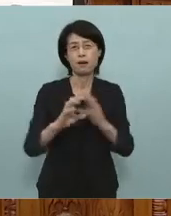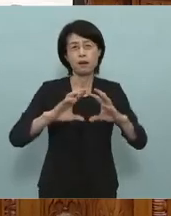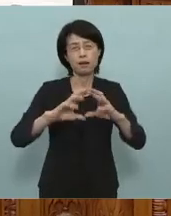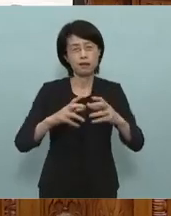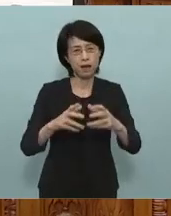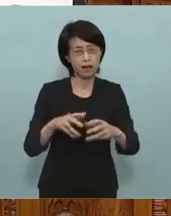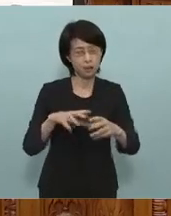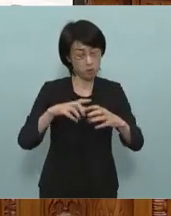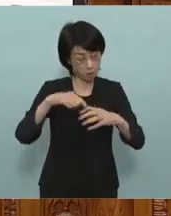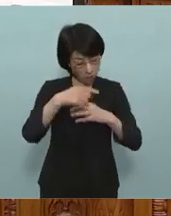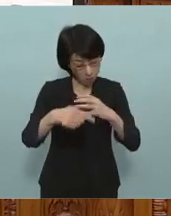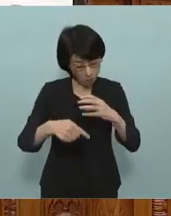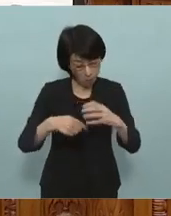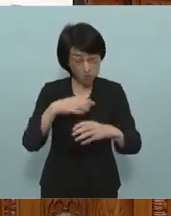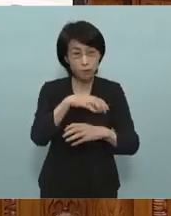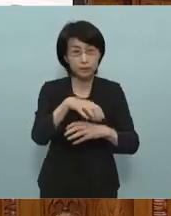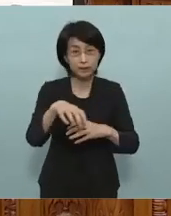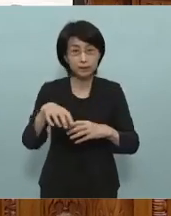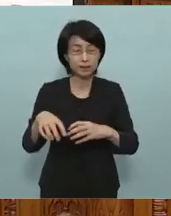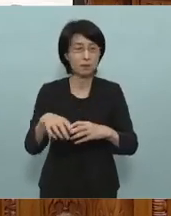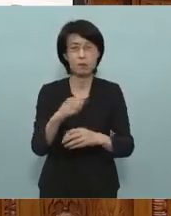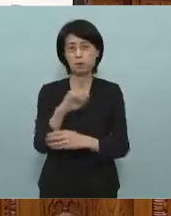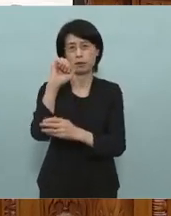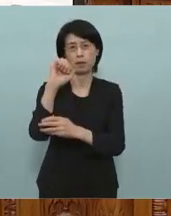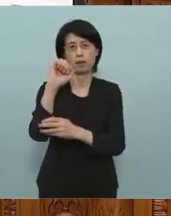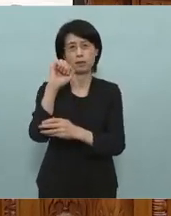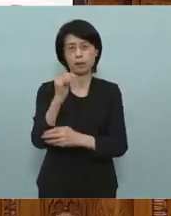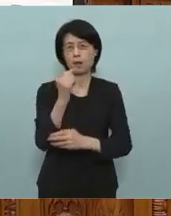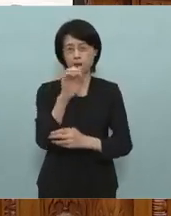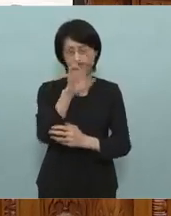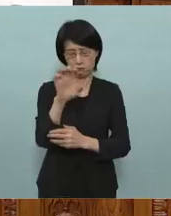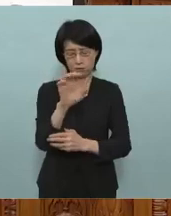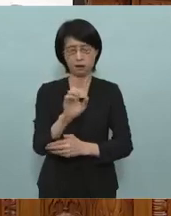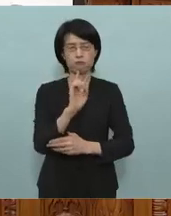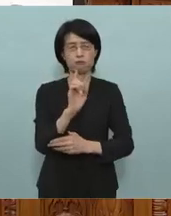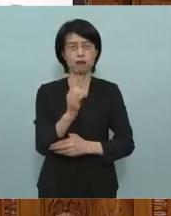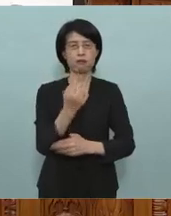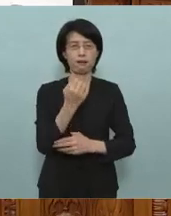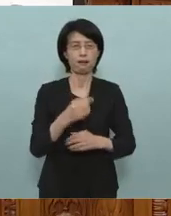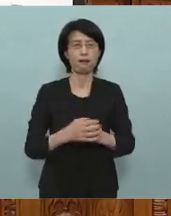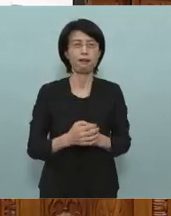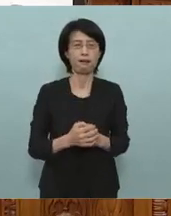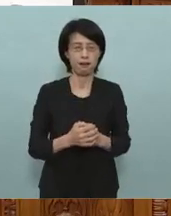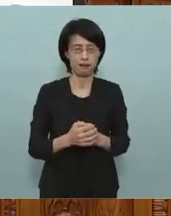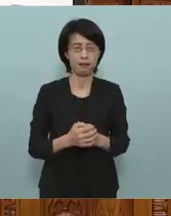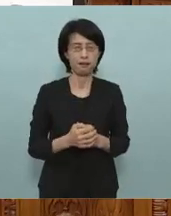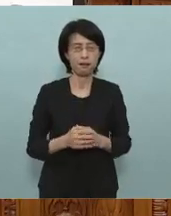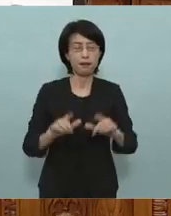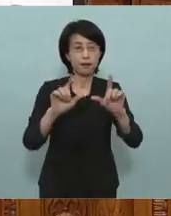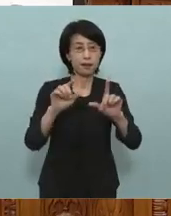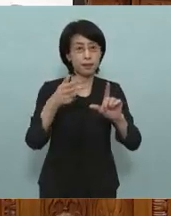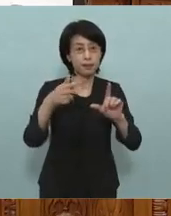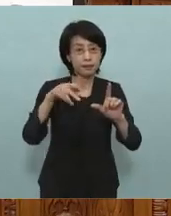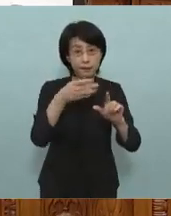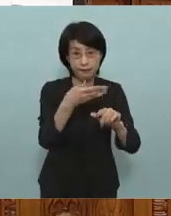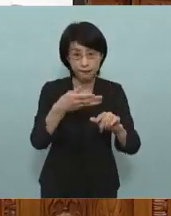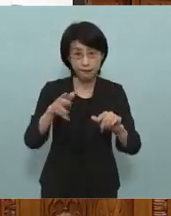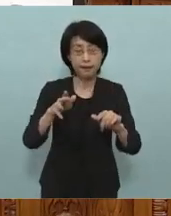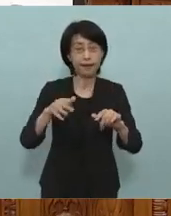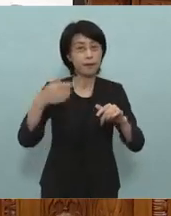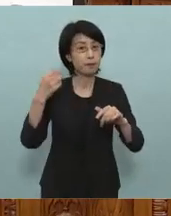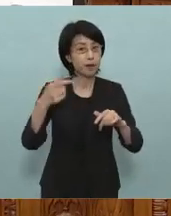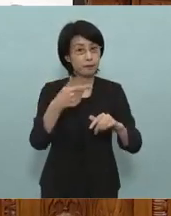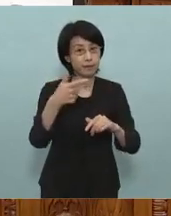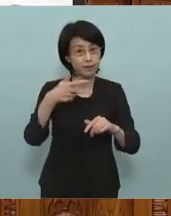いずれの地域でも許されないと繰り返し訴えてきました東シナ海南